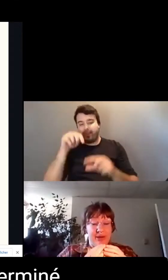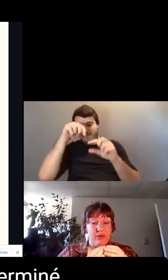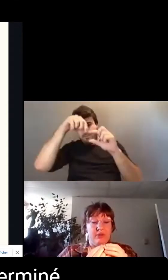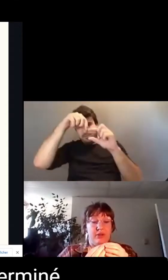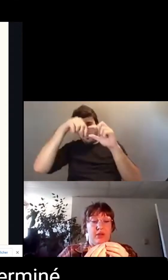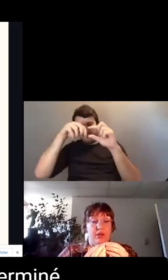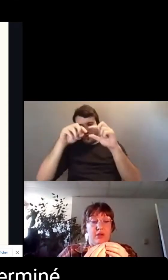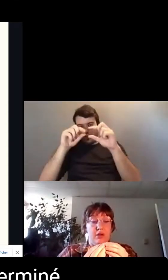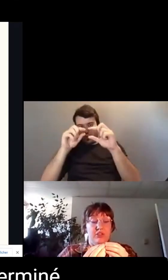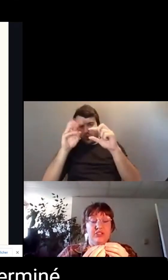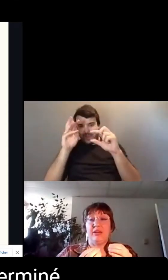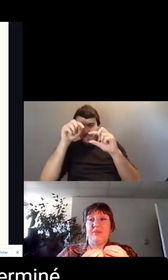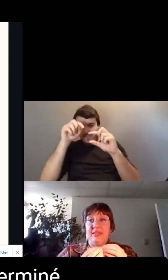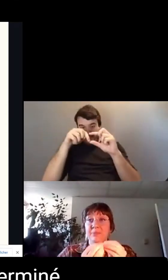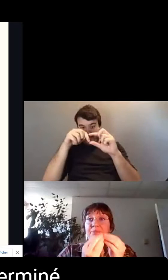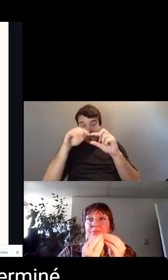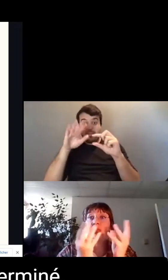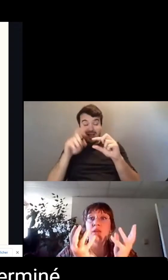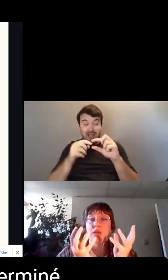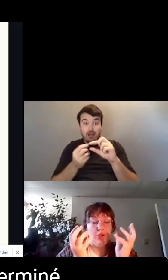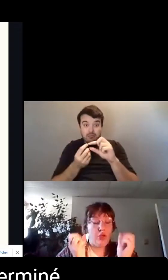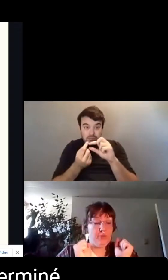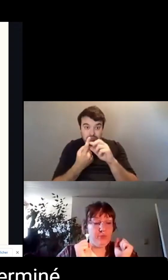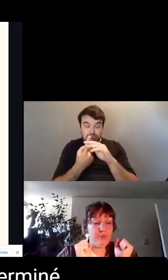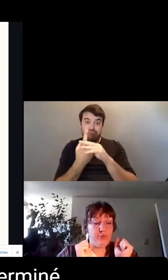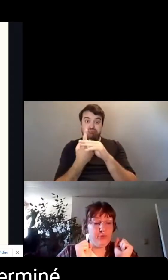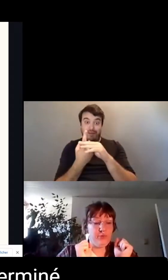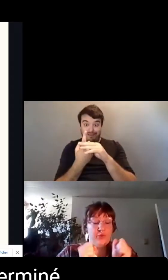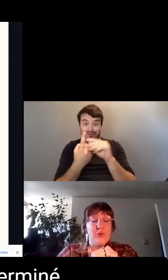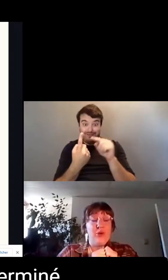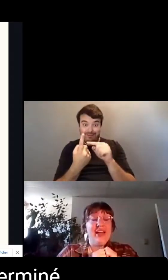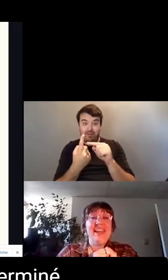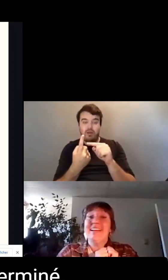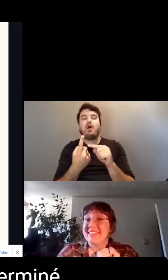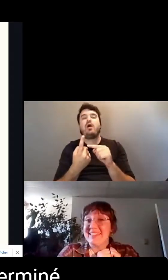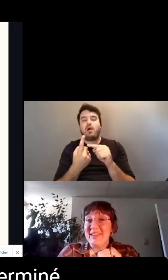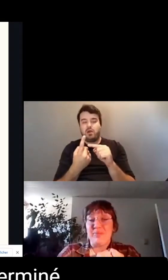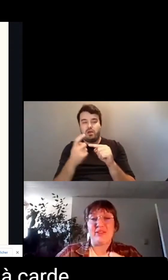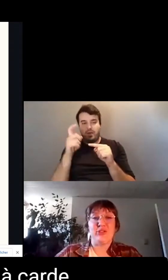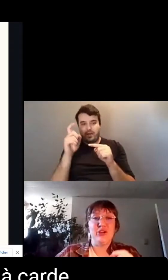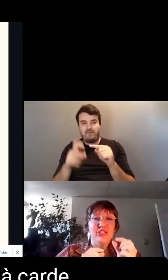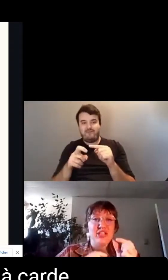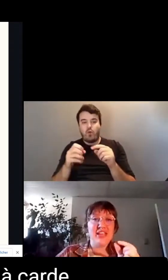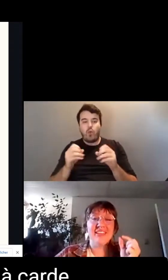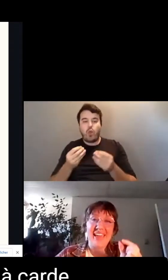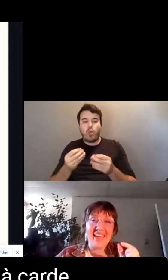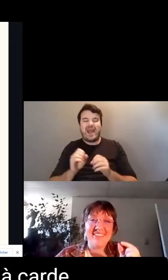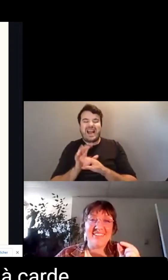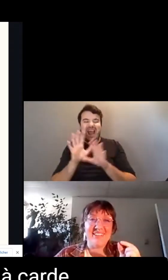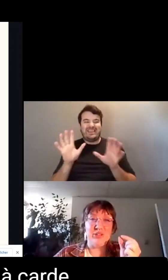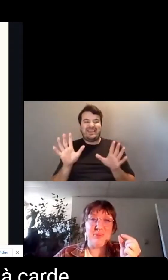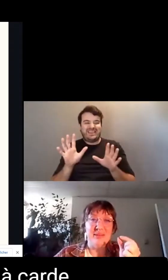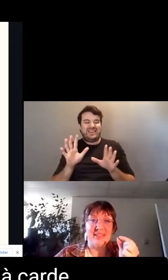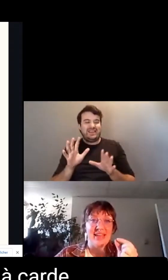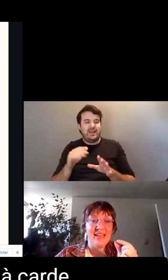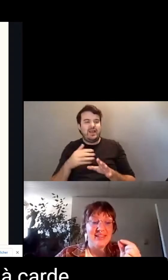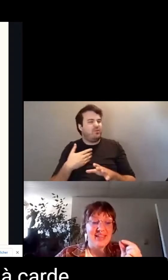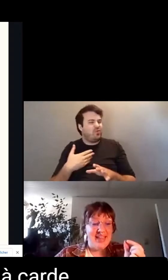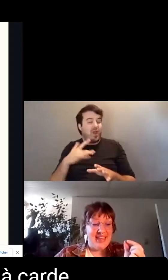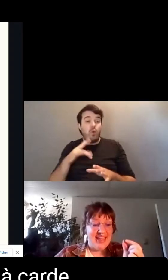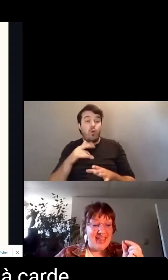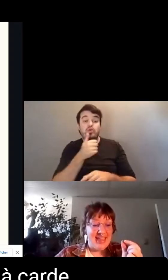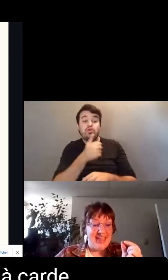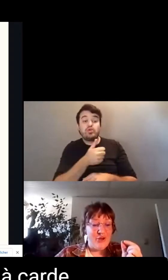la plante a germiné, il va falloir éclaircir parce que chaque graine de